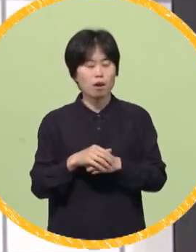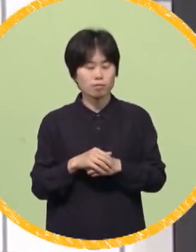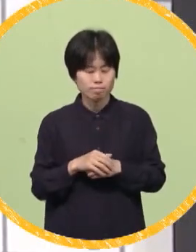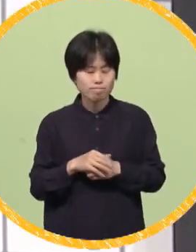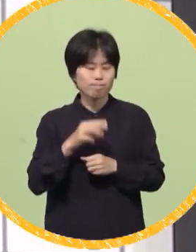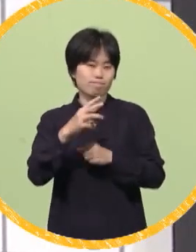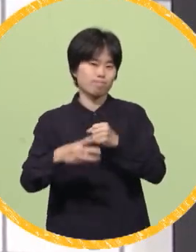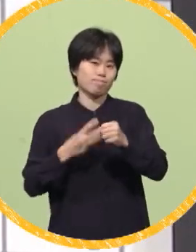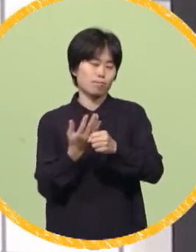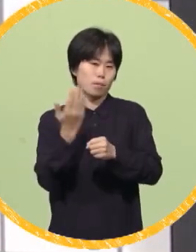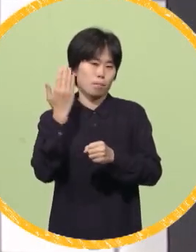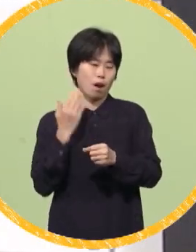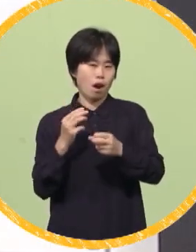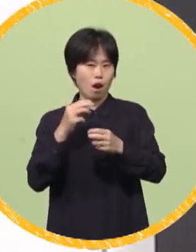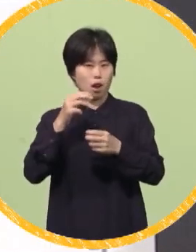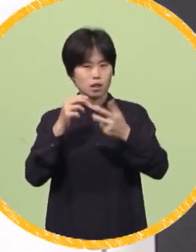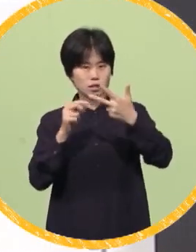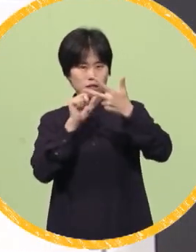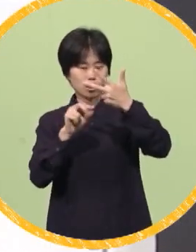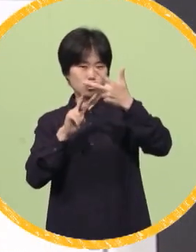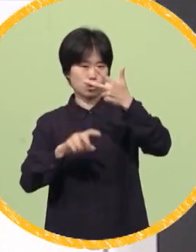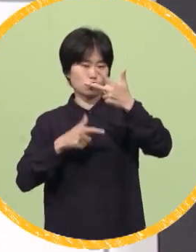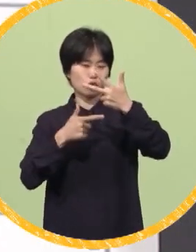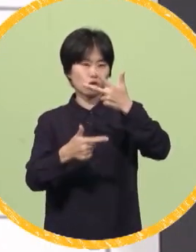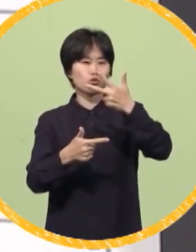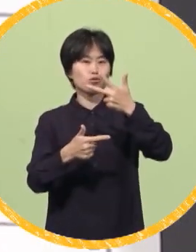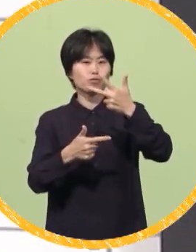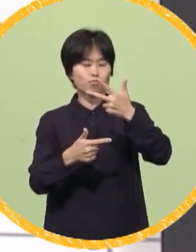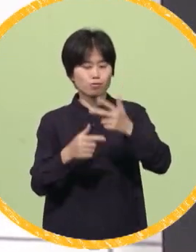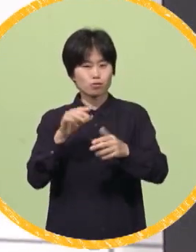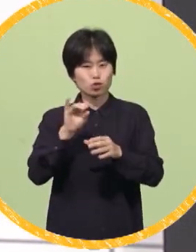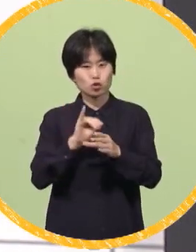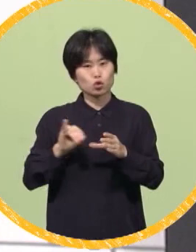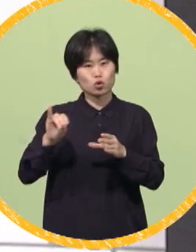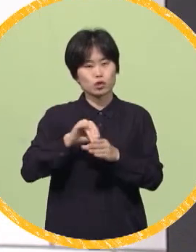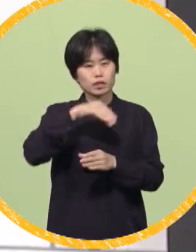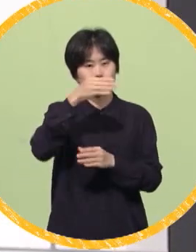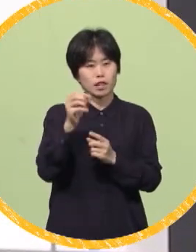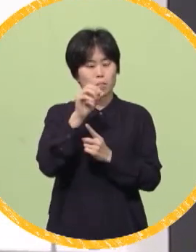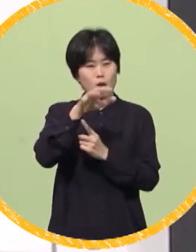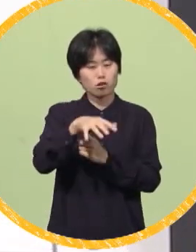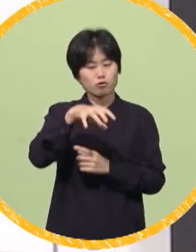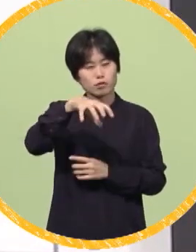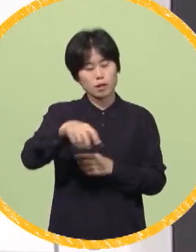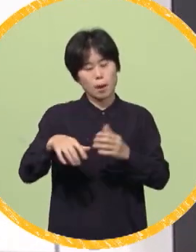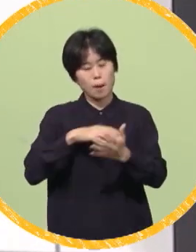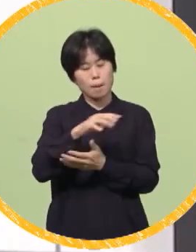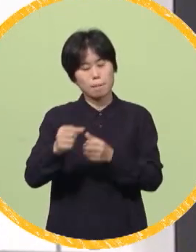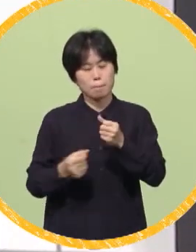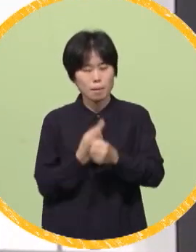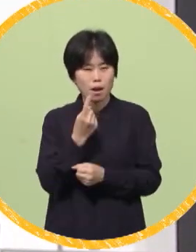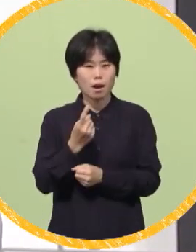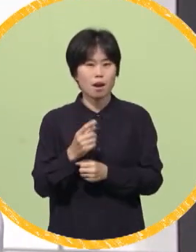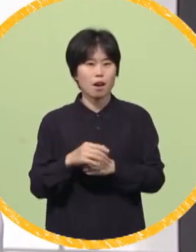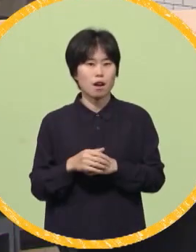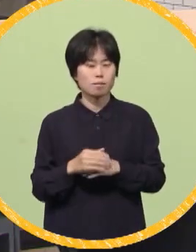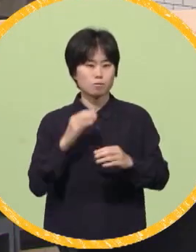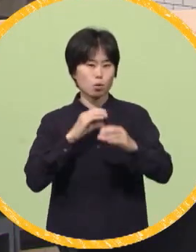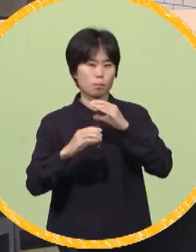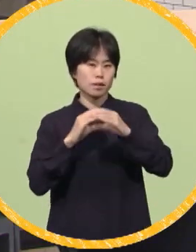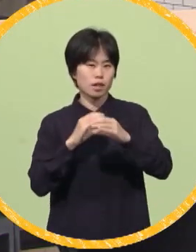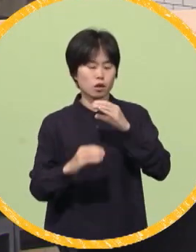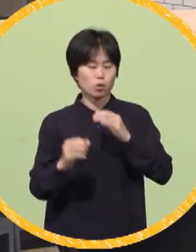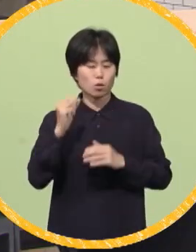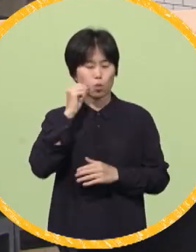前の7月26日も忘れもしないですけどね、津久井やまゆり園で大変な事件が起きてしまいました。コミュニケーションが取れない人間